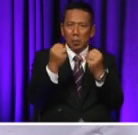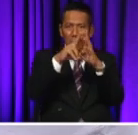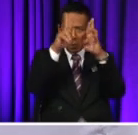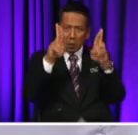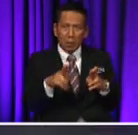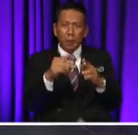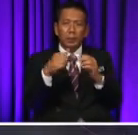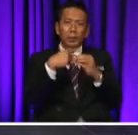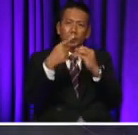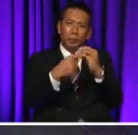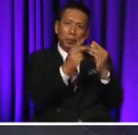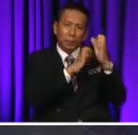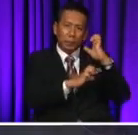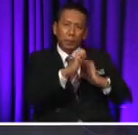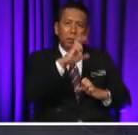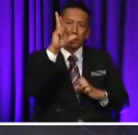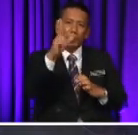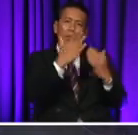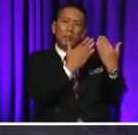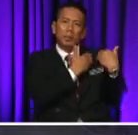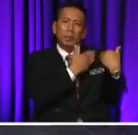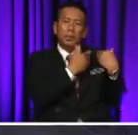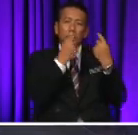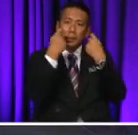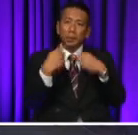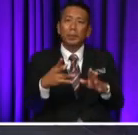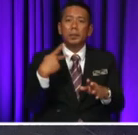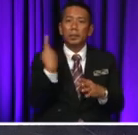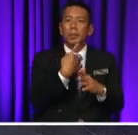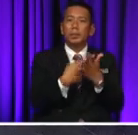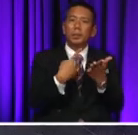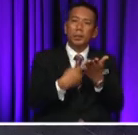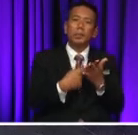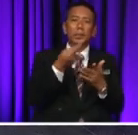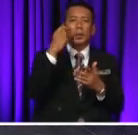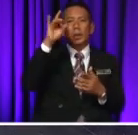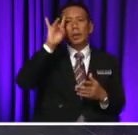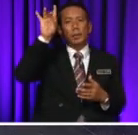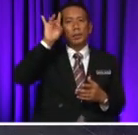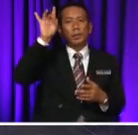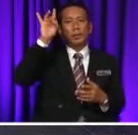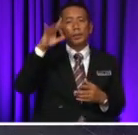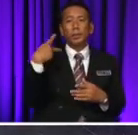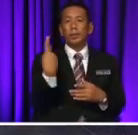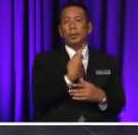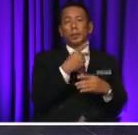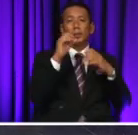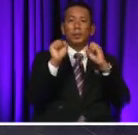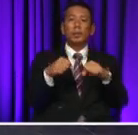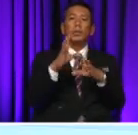etika-etika bagi tiga tanggung jawab yang telah kita bincangkan Insyaallah Ustazah Insyaallah